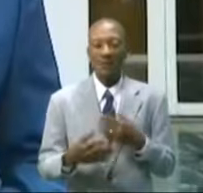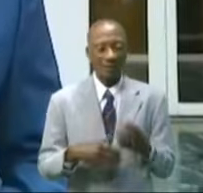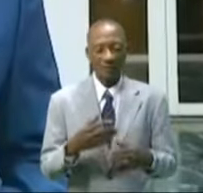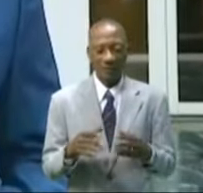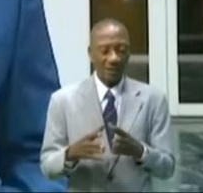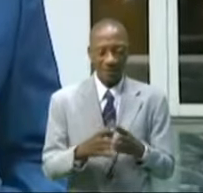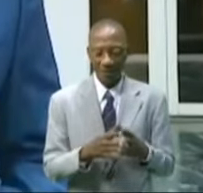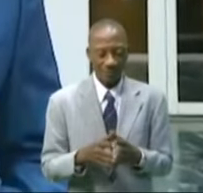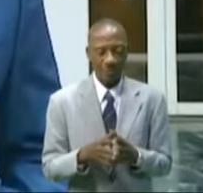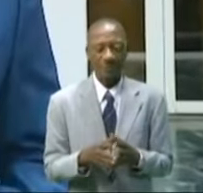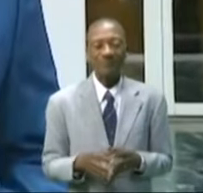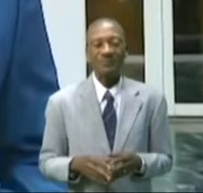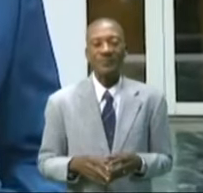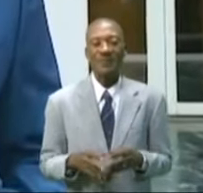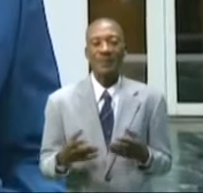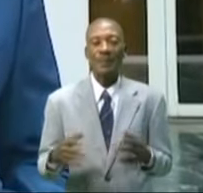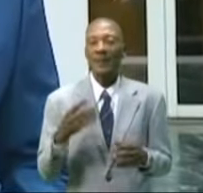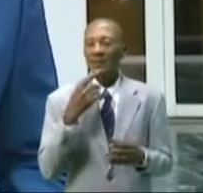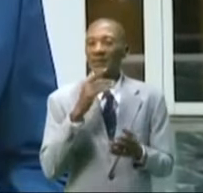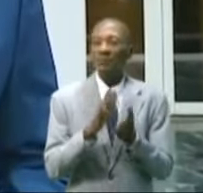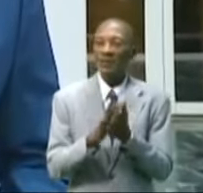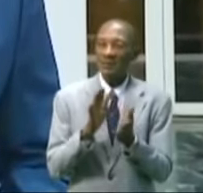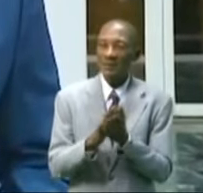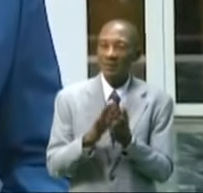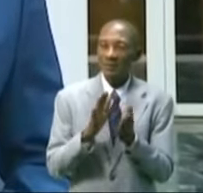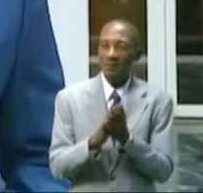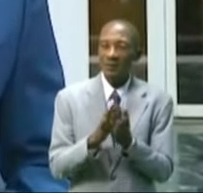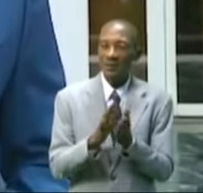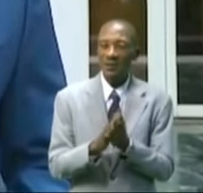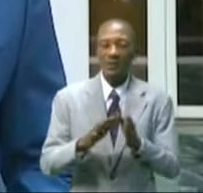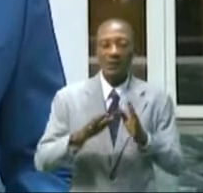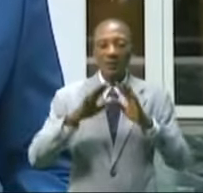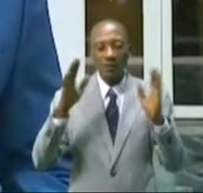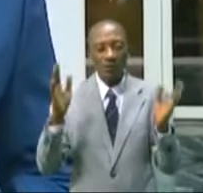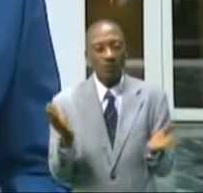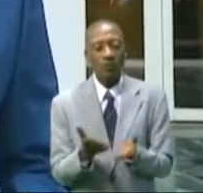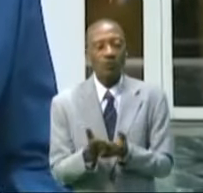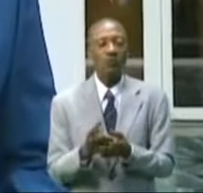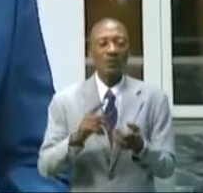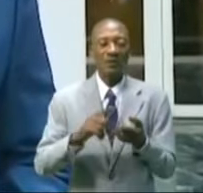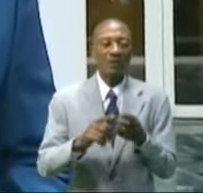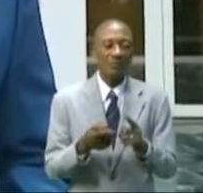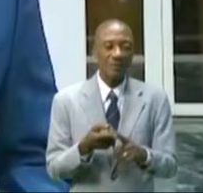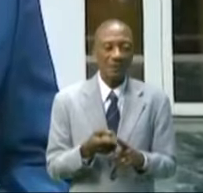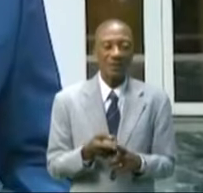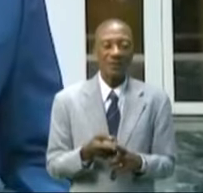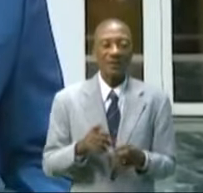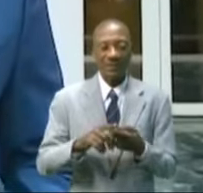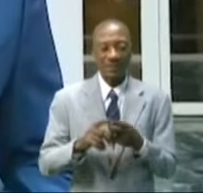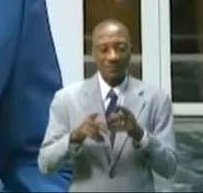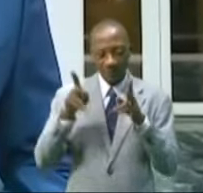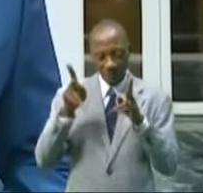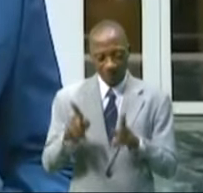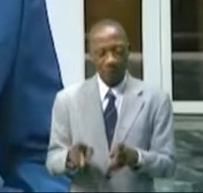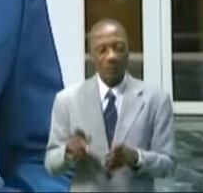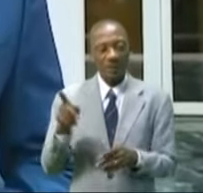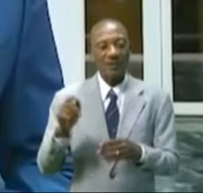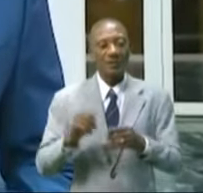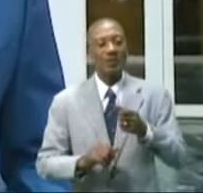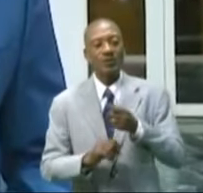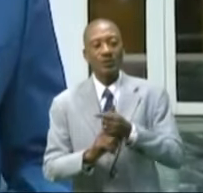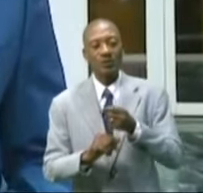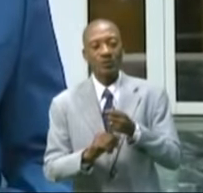regroupements de l'Union sacrée qui m'ont fait confiance. Je remercie les amis du PSR, Tony Kankou, Jean-Lucien Boussa,